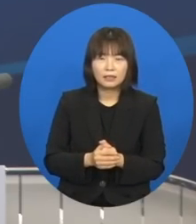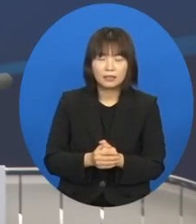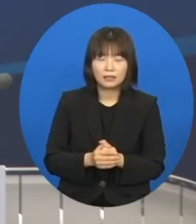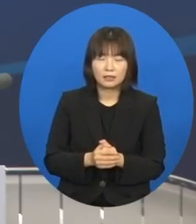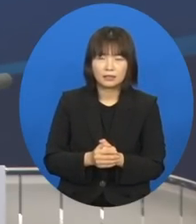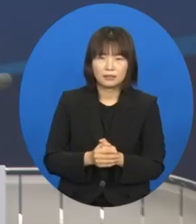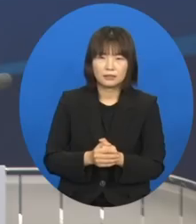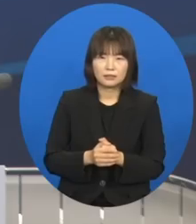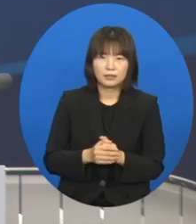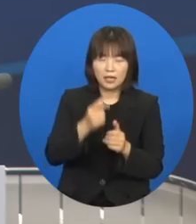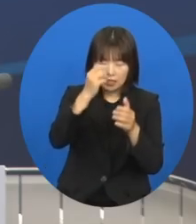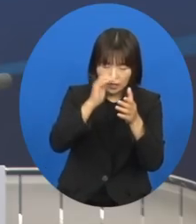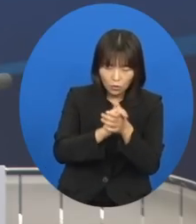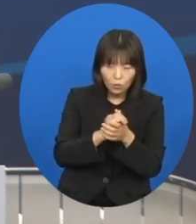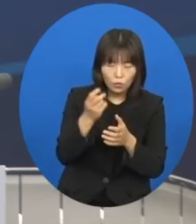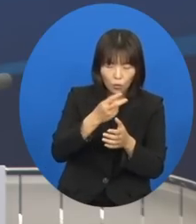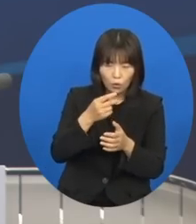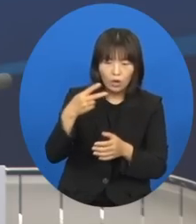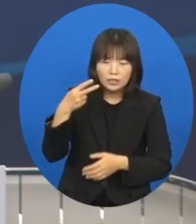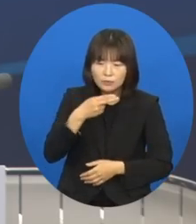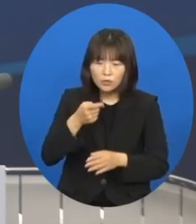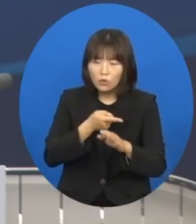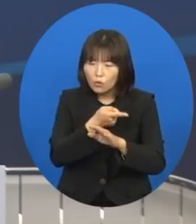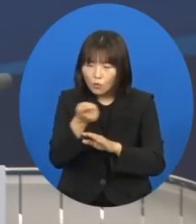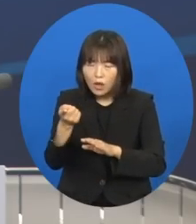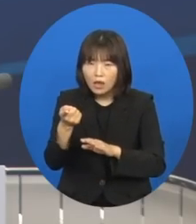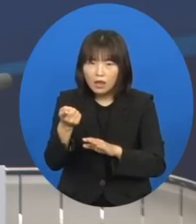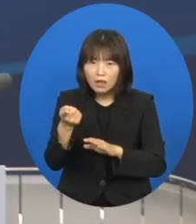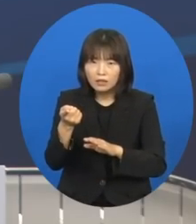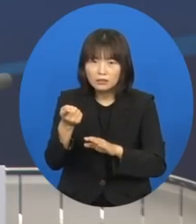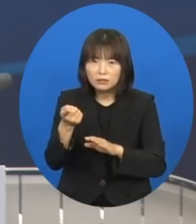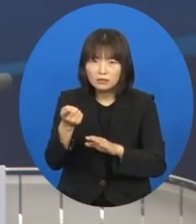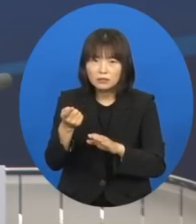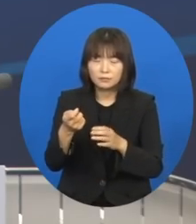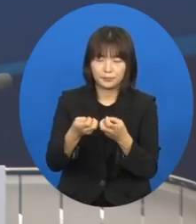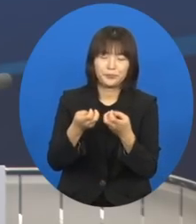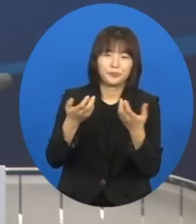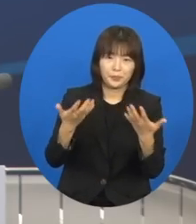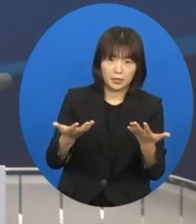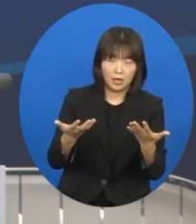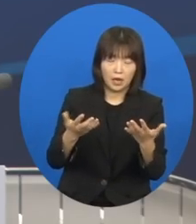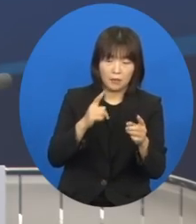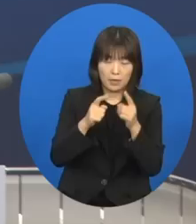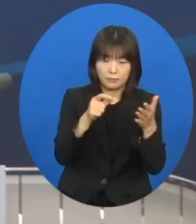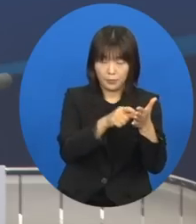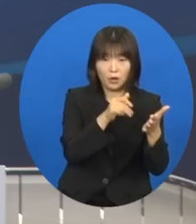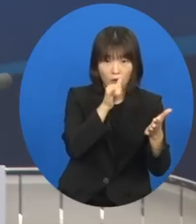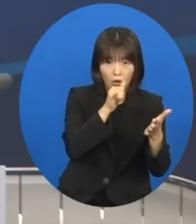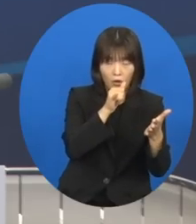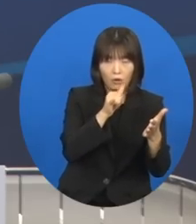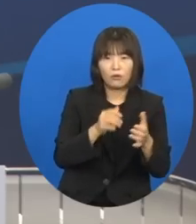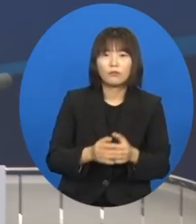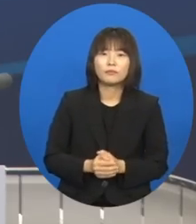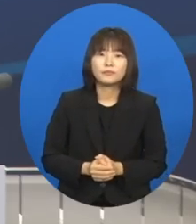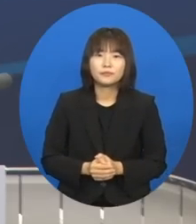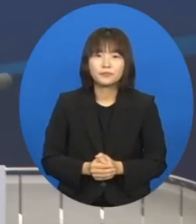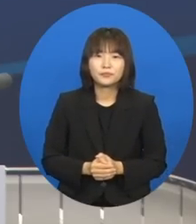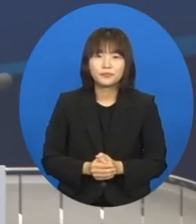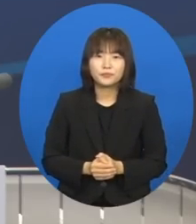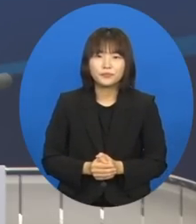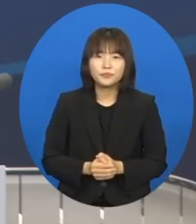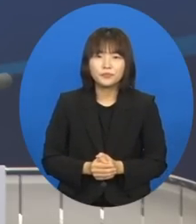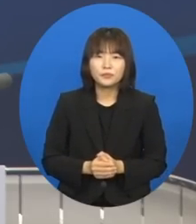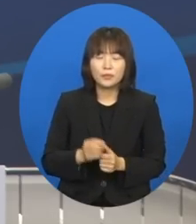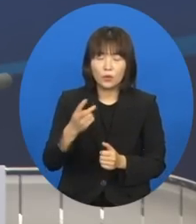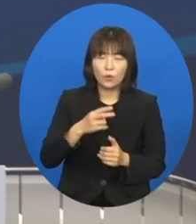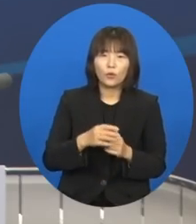외에는 이런 이유가 나갈 수 없다. 지금은 기도 외에는 이렇게 나오죠. 근데 금식의 위력에 대해서 얘기를 하고 있어요. 그리고